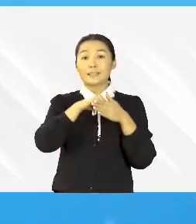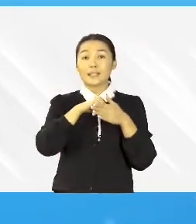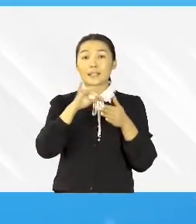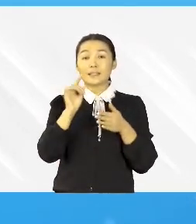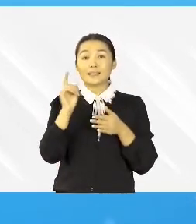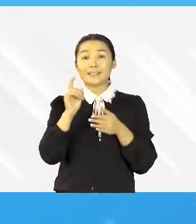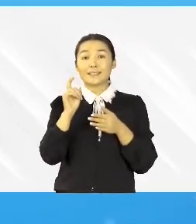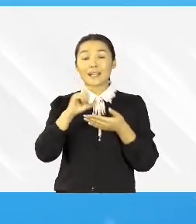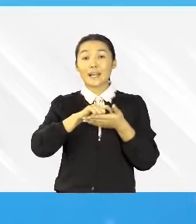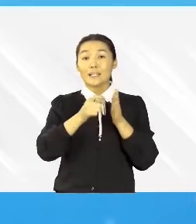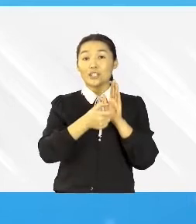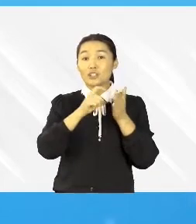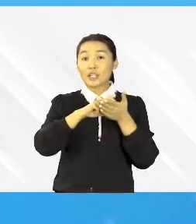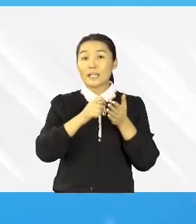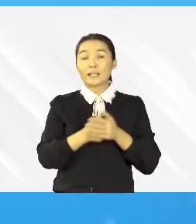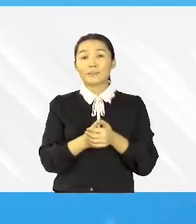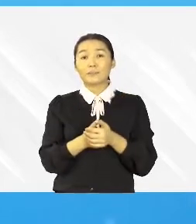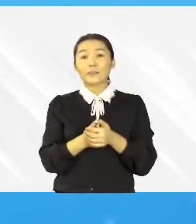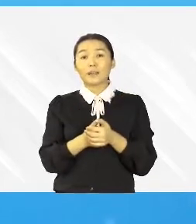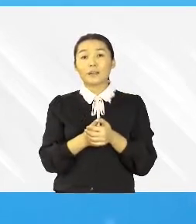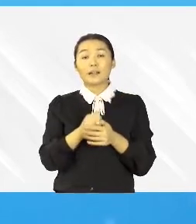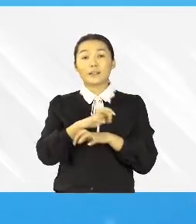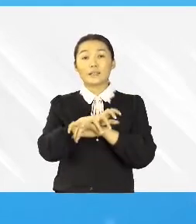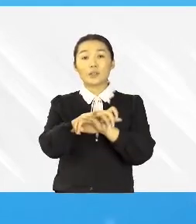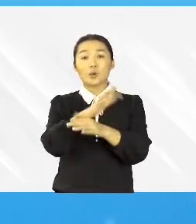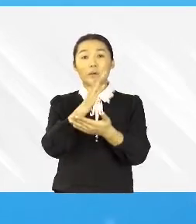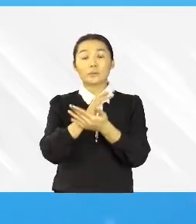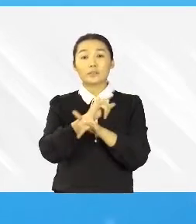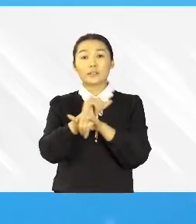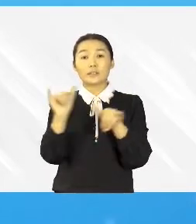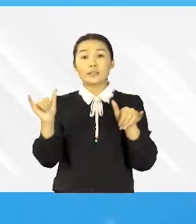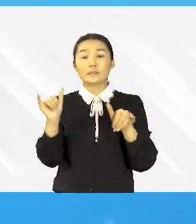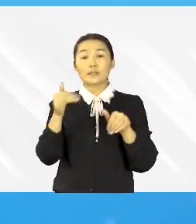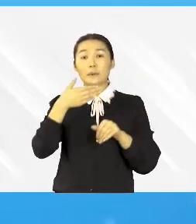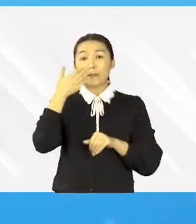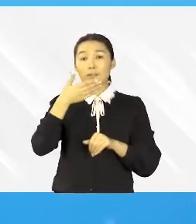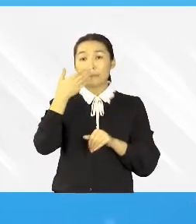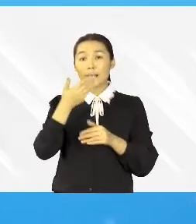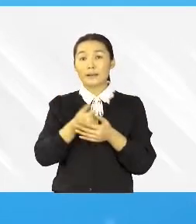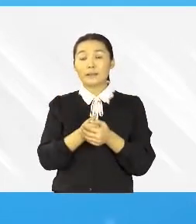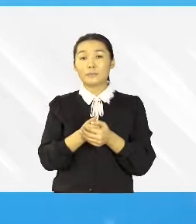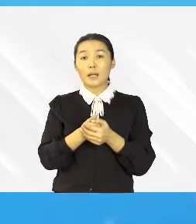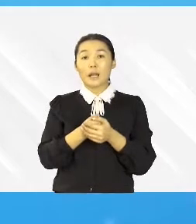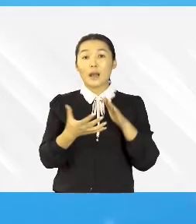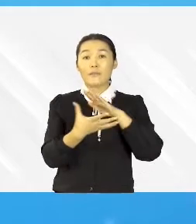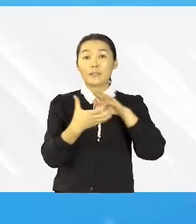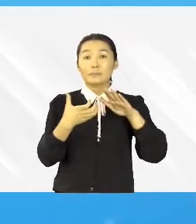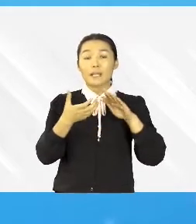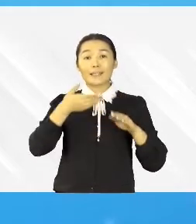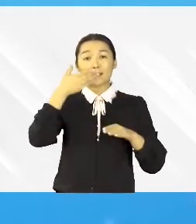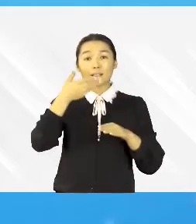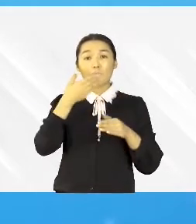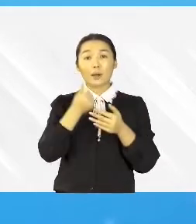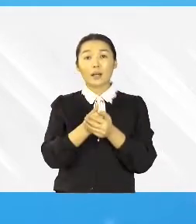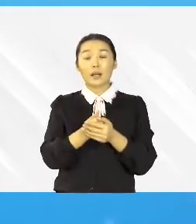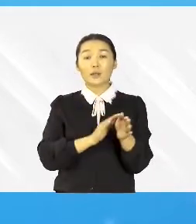ячеек. А также насекомые обладают развитым обонятельным аппаратом. Восприятие запахов